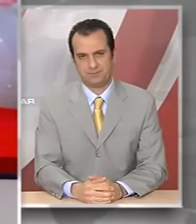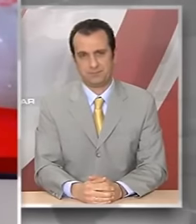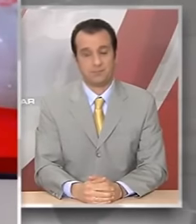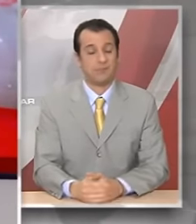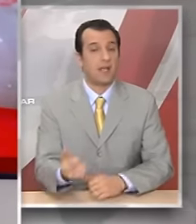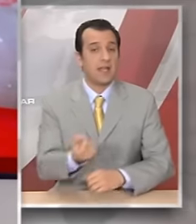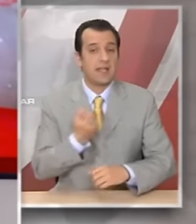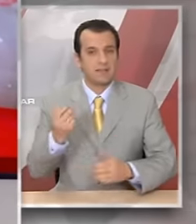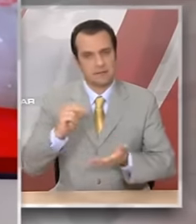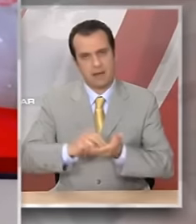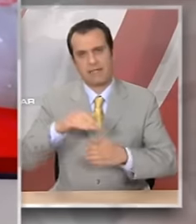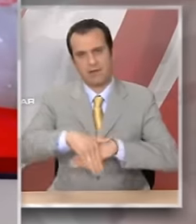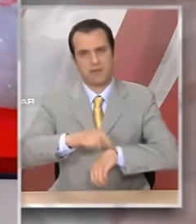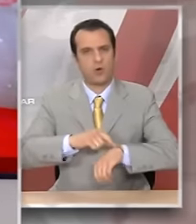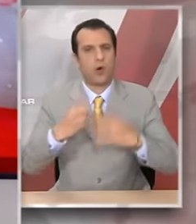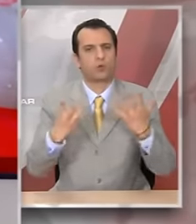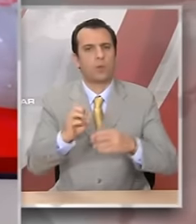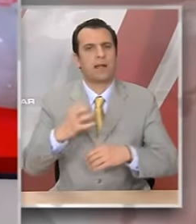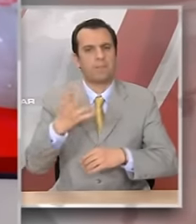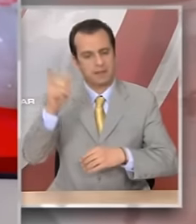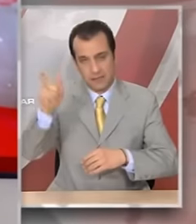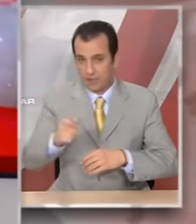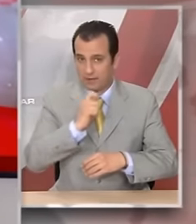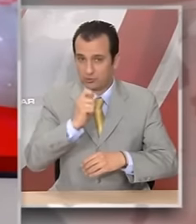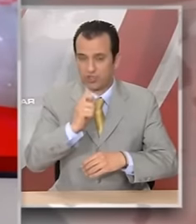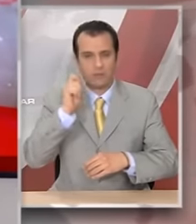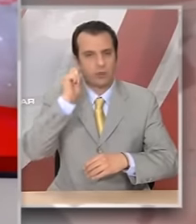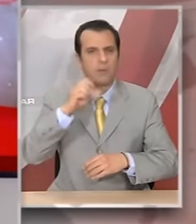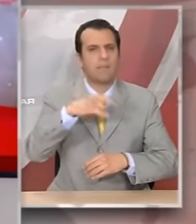Κυρίες και κύριοι, επόμενη ενημέρωσή σας απόψε στο κεντρικό δελτίο ειδήσεων